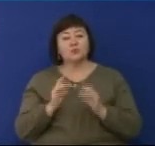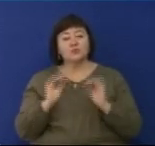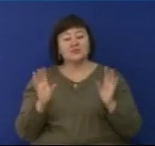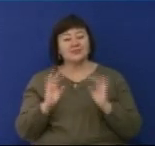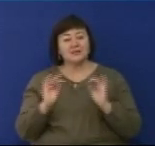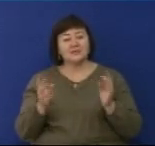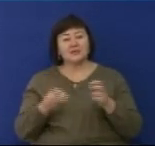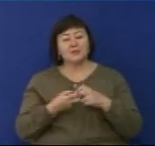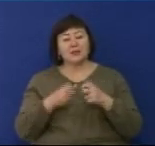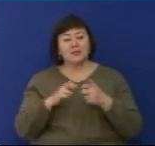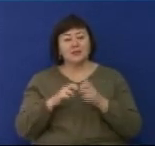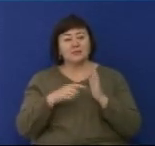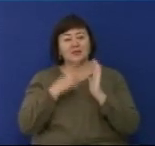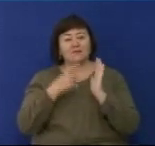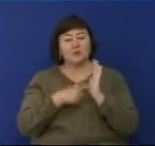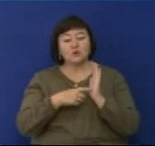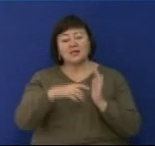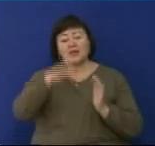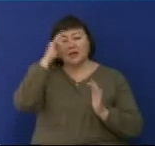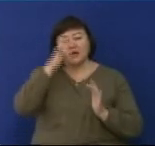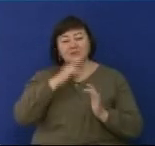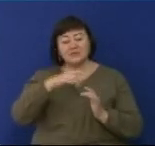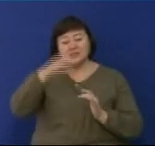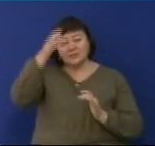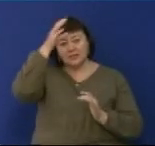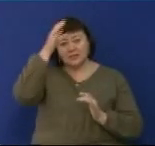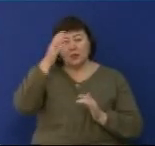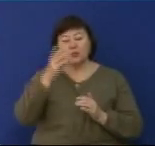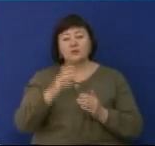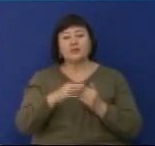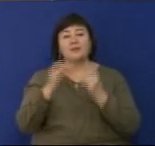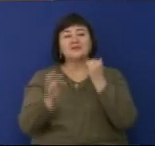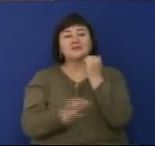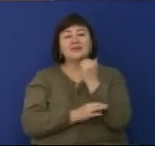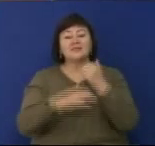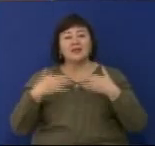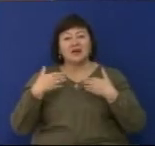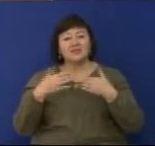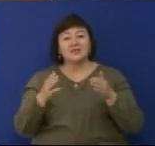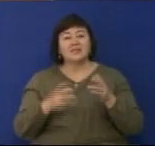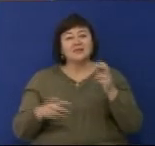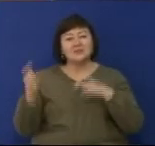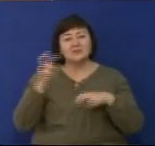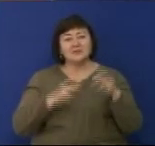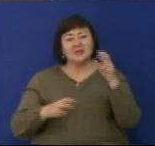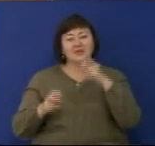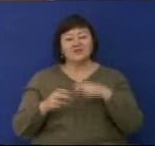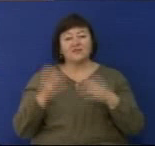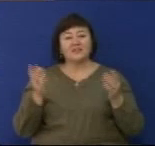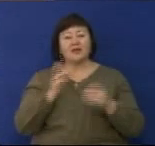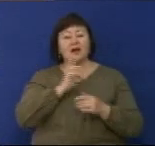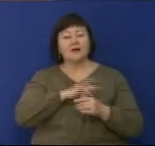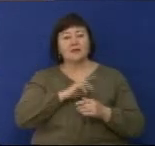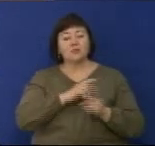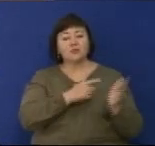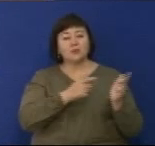проблемных вопросах казахстанской науки научных открытиях последних лет проводимых археологических исследованиях а также работе по подготовке